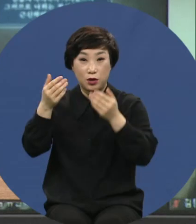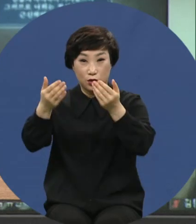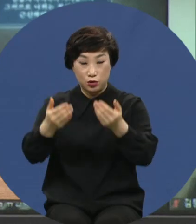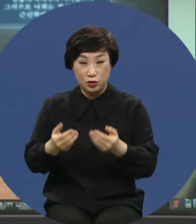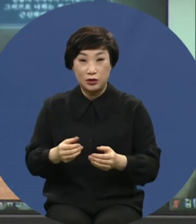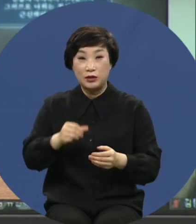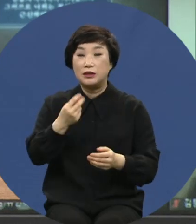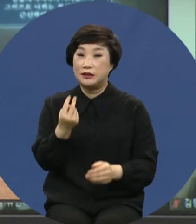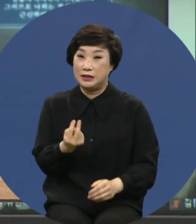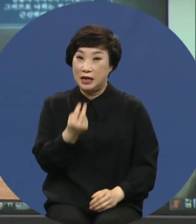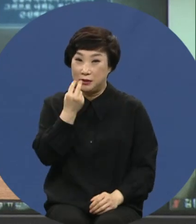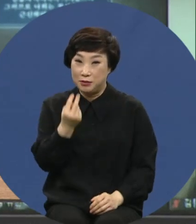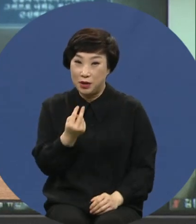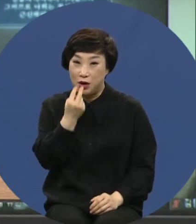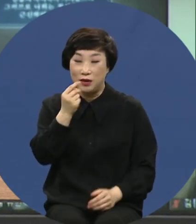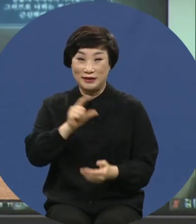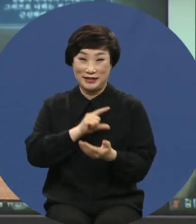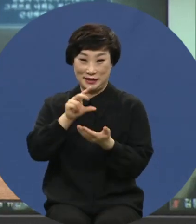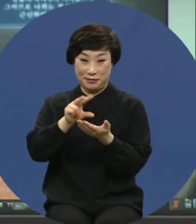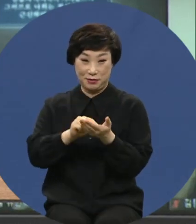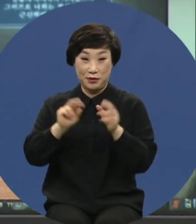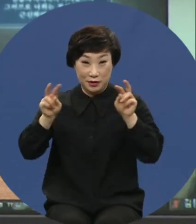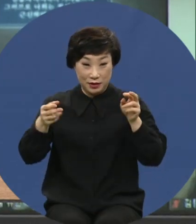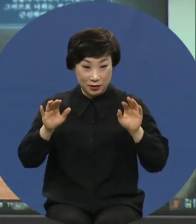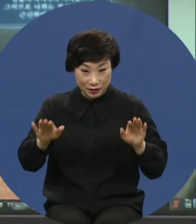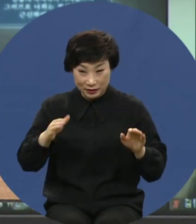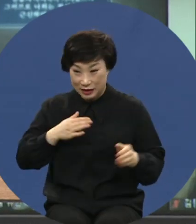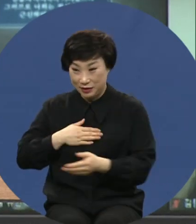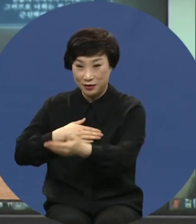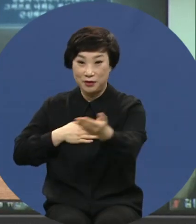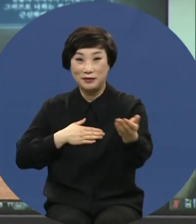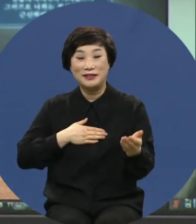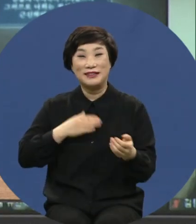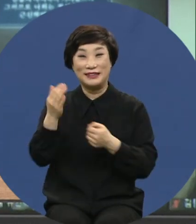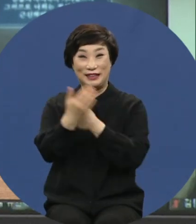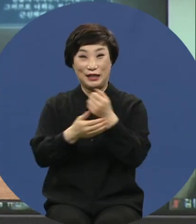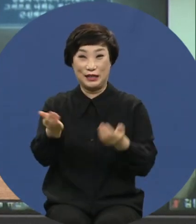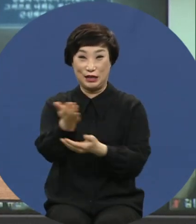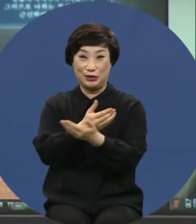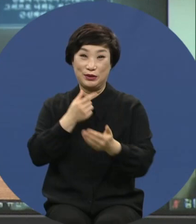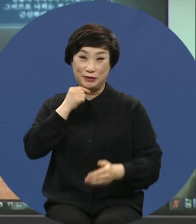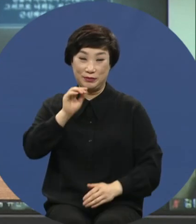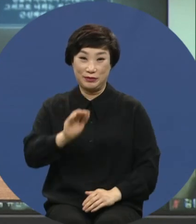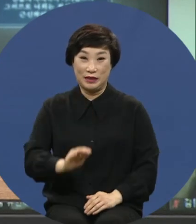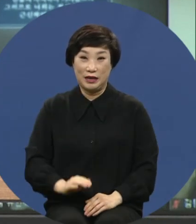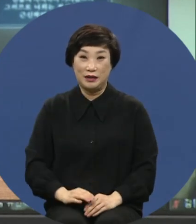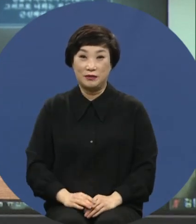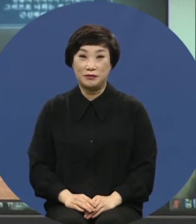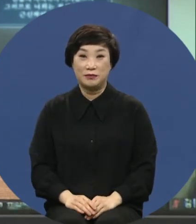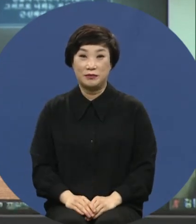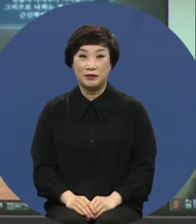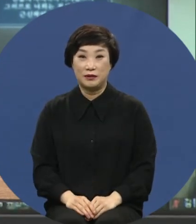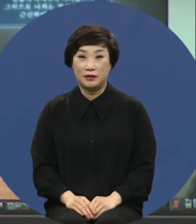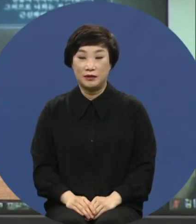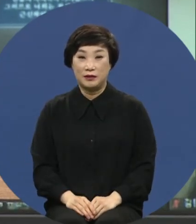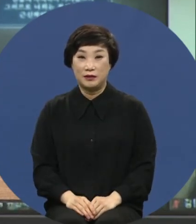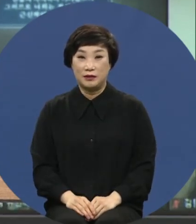주신 생명이라고는 제목으로 은혜를 나눕니다.